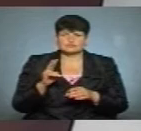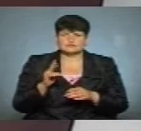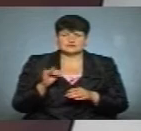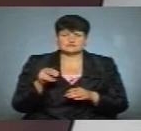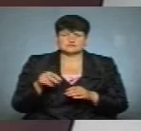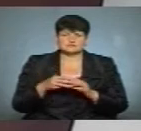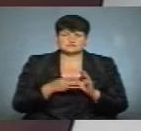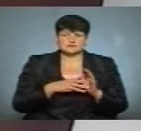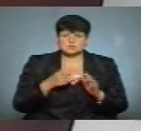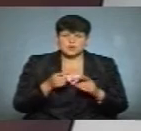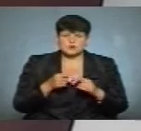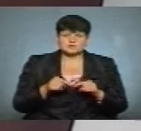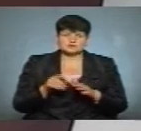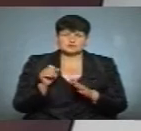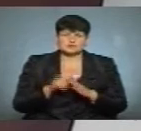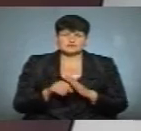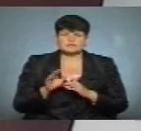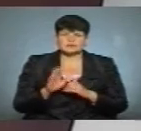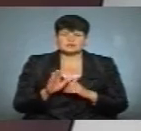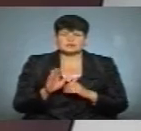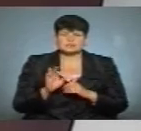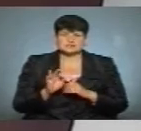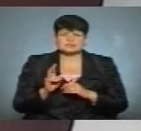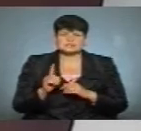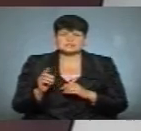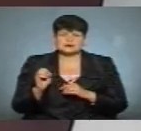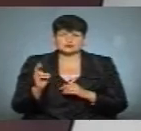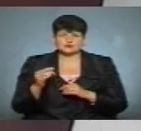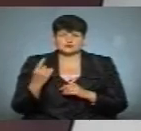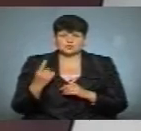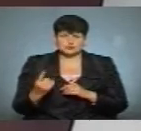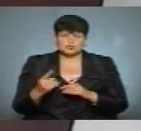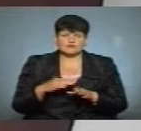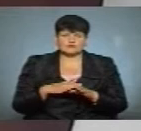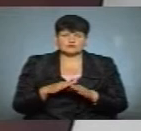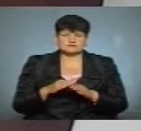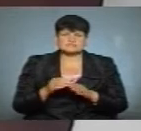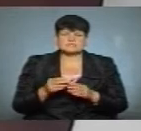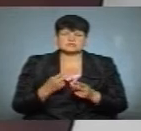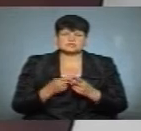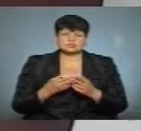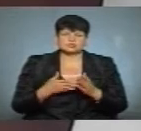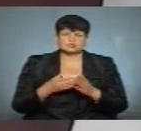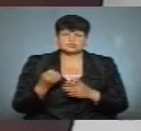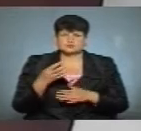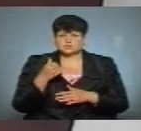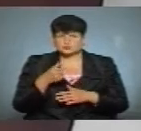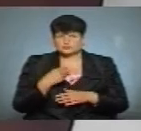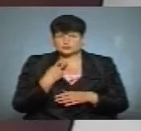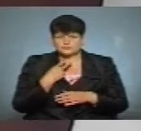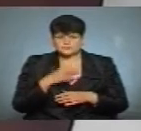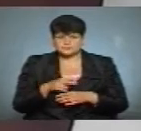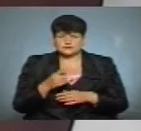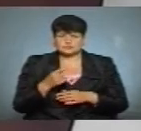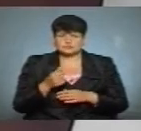року. Організатора вбивства Олександра Закутнього та одного із виконавців Максима Кондратенка засудили до 14 років позбавлення волі. На